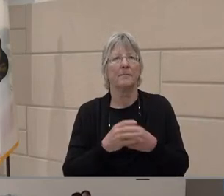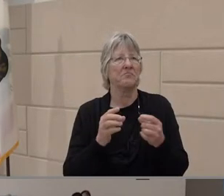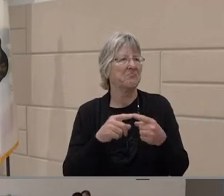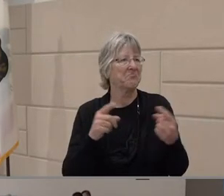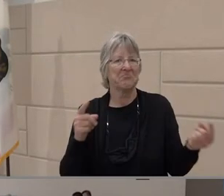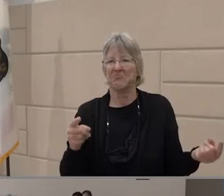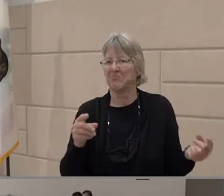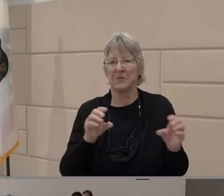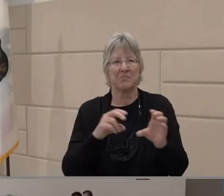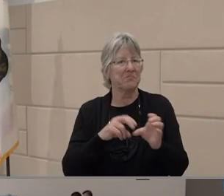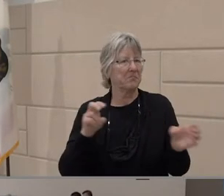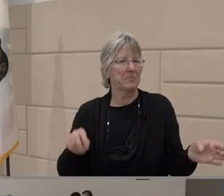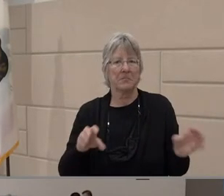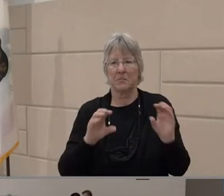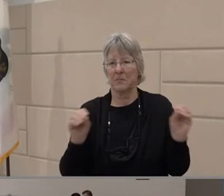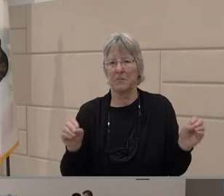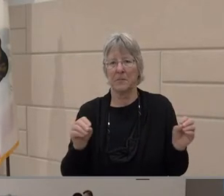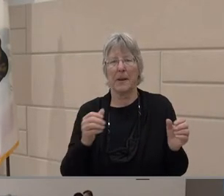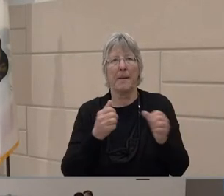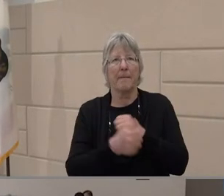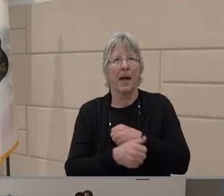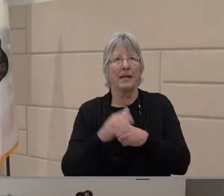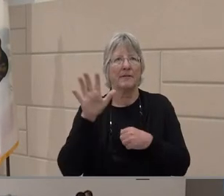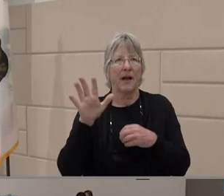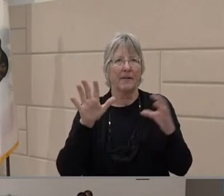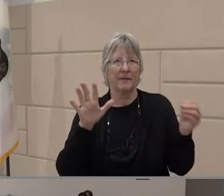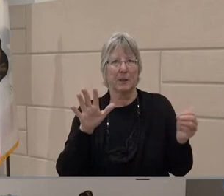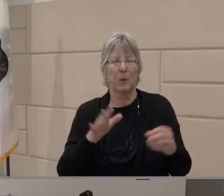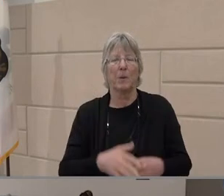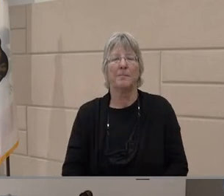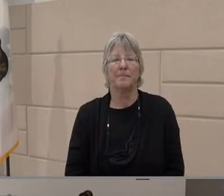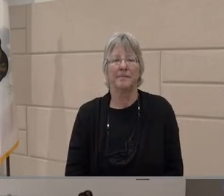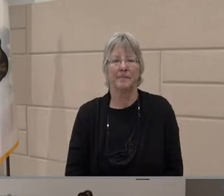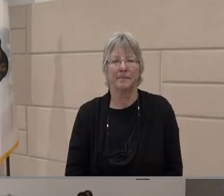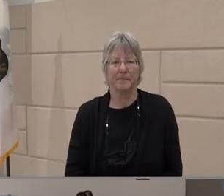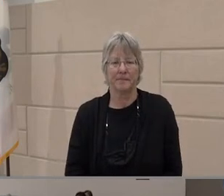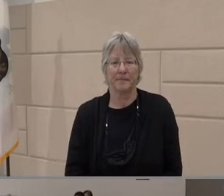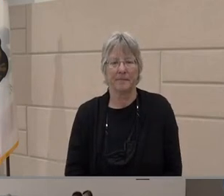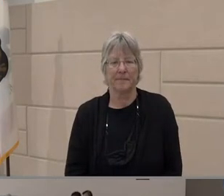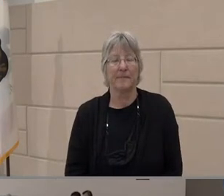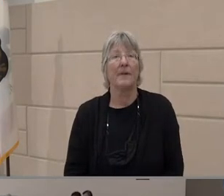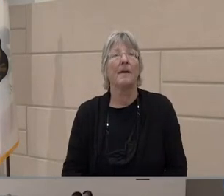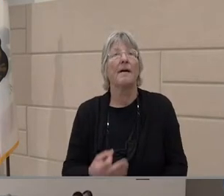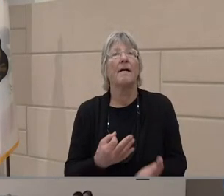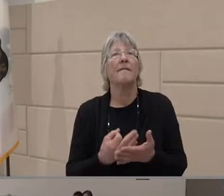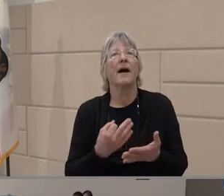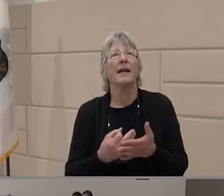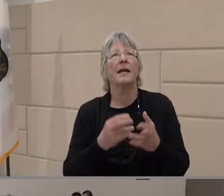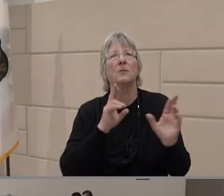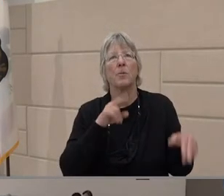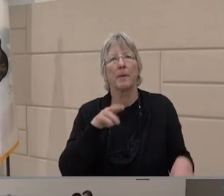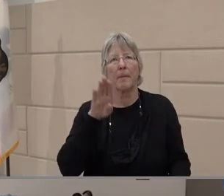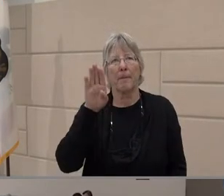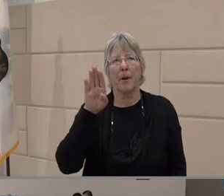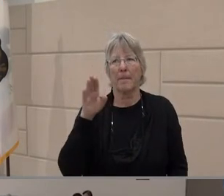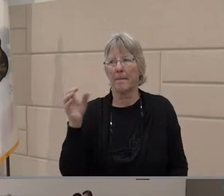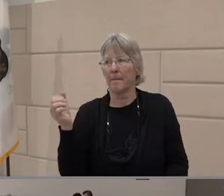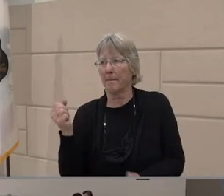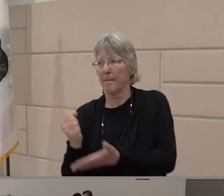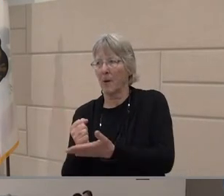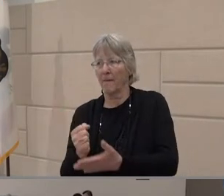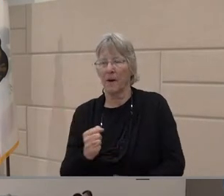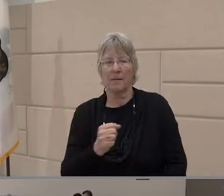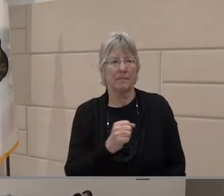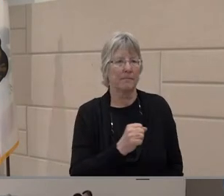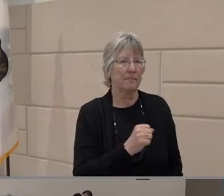ដូច្នេះអត់មានការប្រឆាំងអ្វីទេមានការគ្រប់គ្រងសម្លេង5ជុំនឹង0និយាយពីហេ